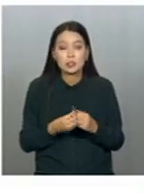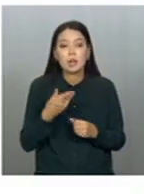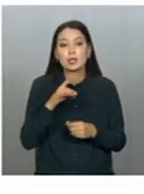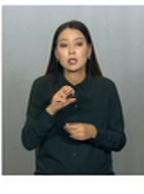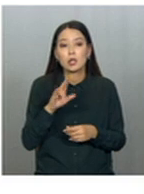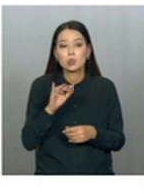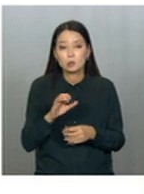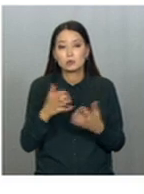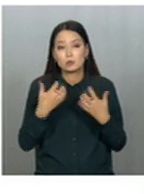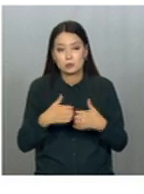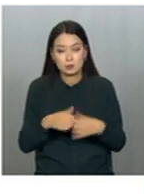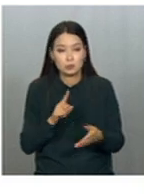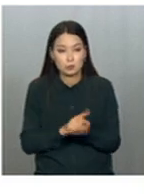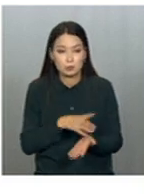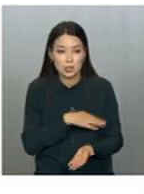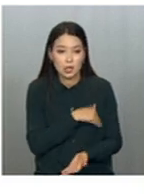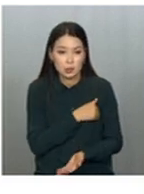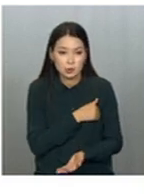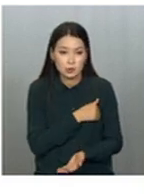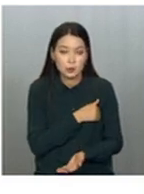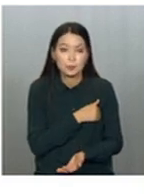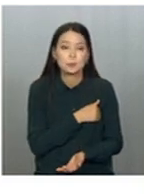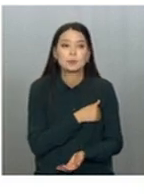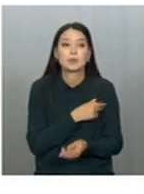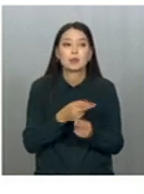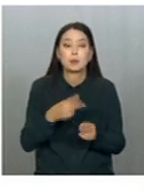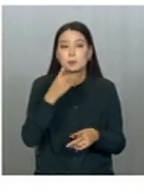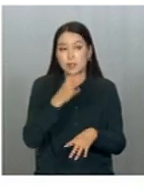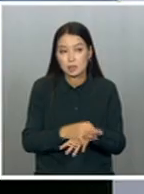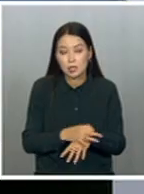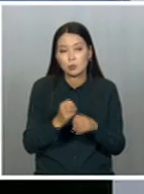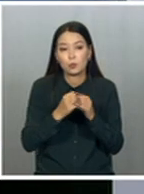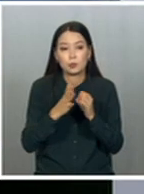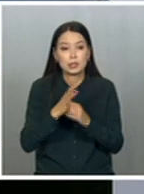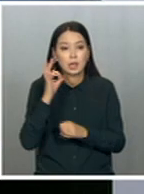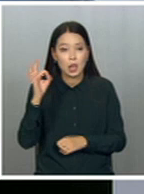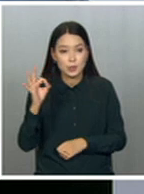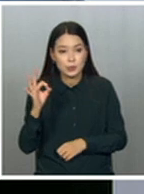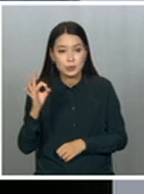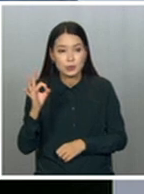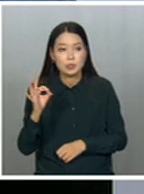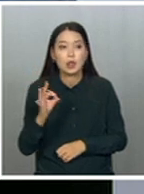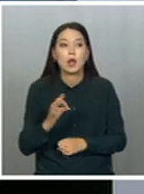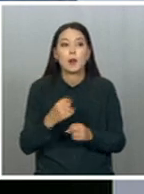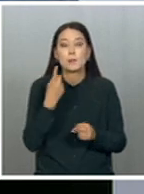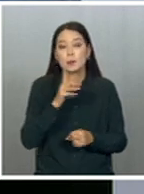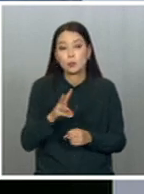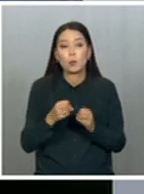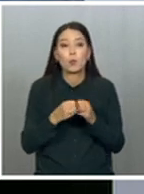градуспен өрнектеп көрейік. Бізде 1 сағат 15 градусқа, 1 минут